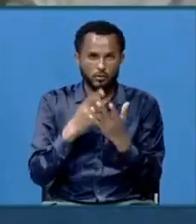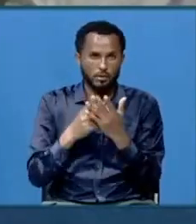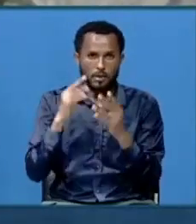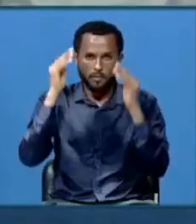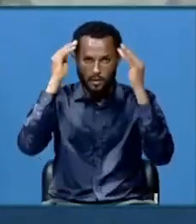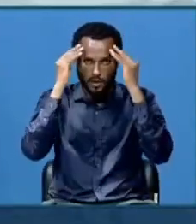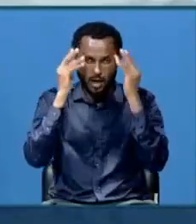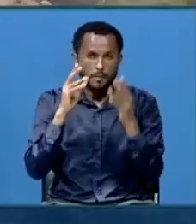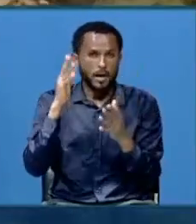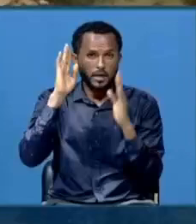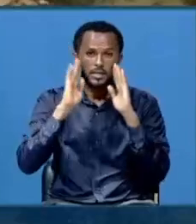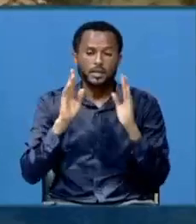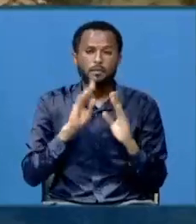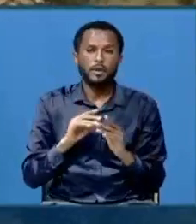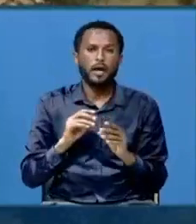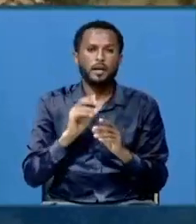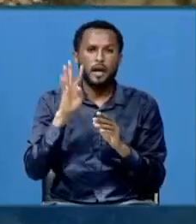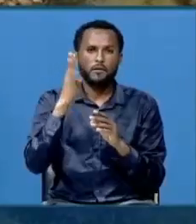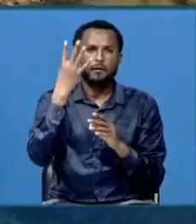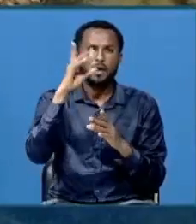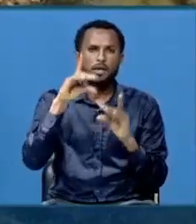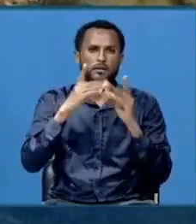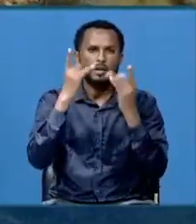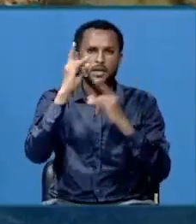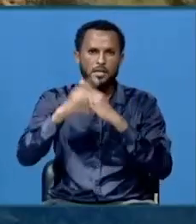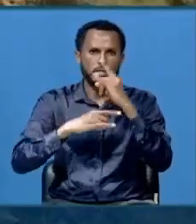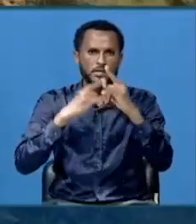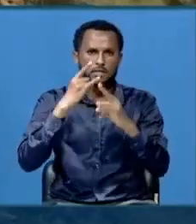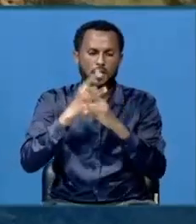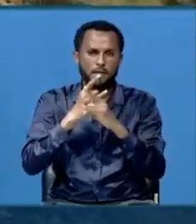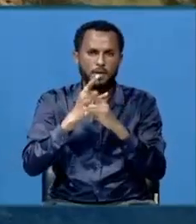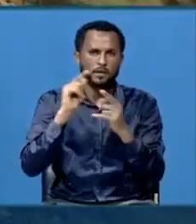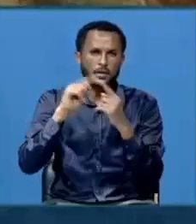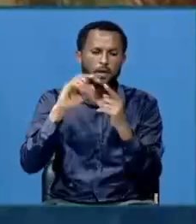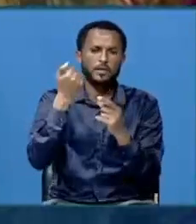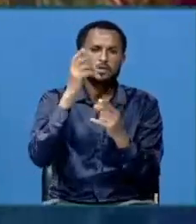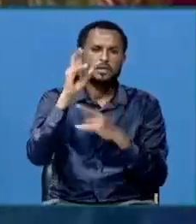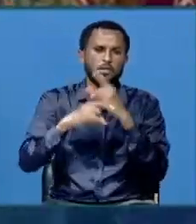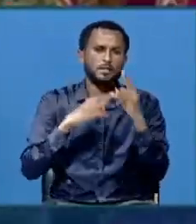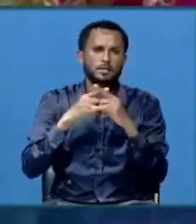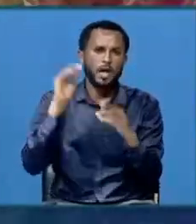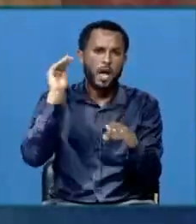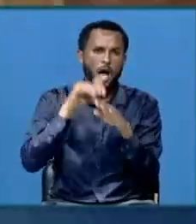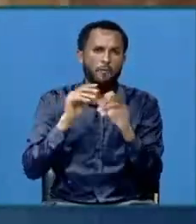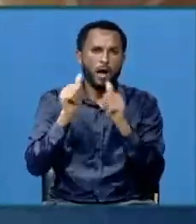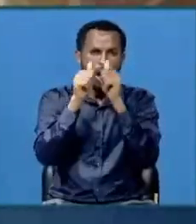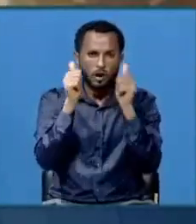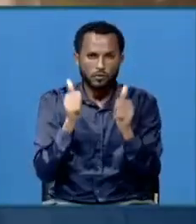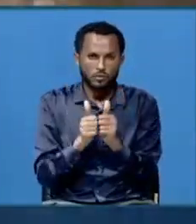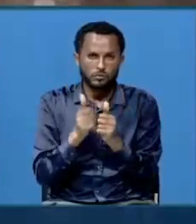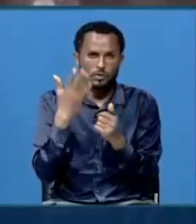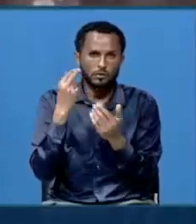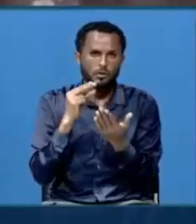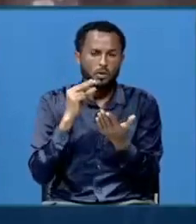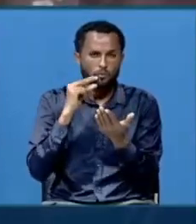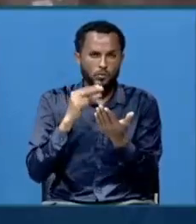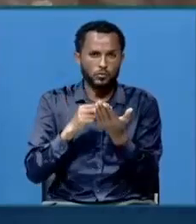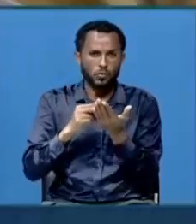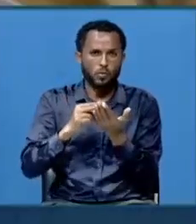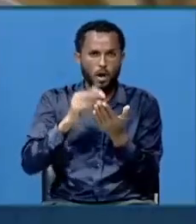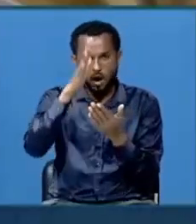ኣብ ትግራይ ካብ ዝተመስረተሉ 4ይ ክፍለ ዘበን ክሳብ 13 ክፍለ ዘበን ኣብ ኣኽሱም ከም ዝነበረ ዘዘኻኽሩ ብፁእ ኣቡነ